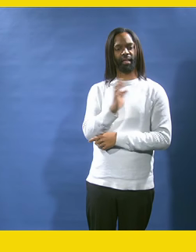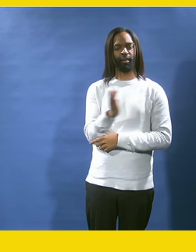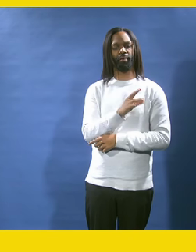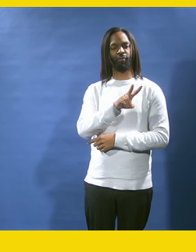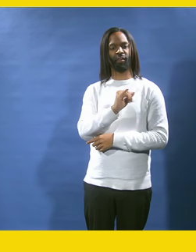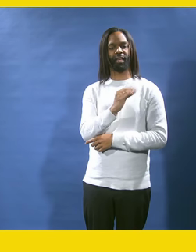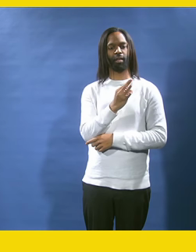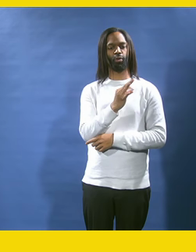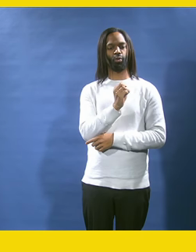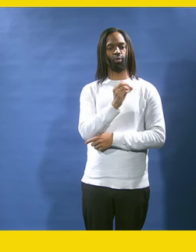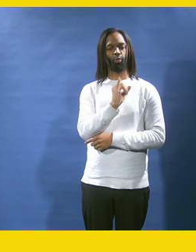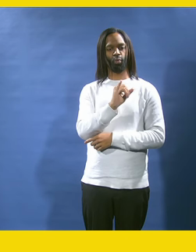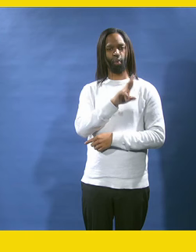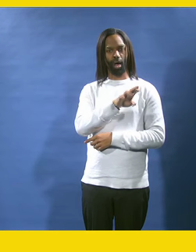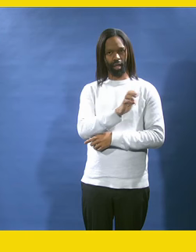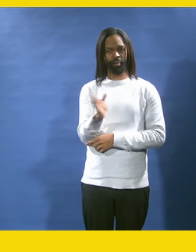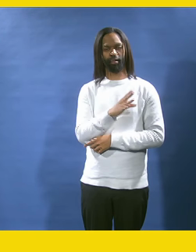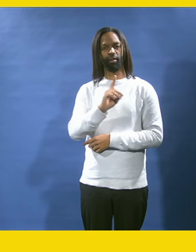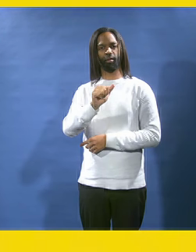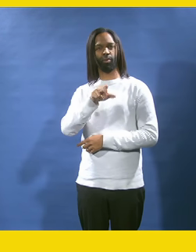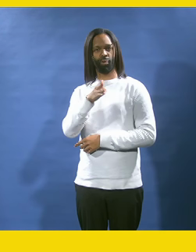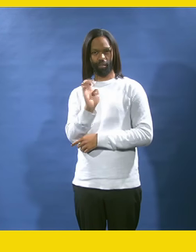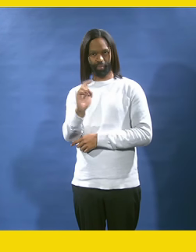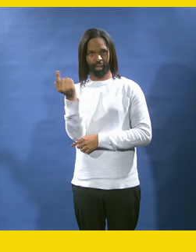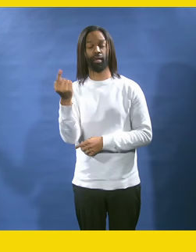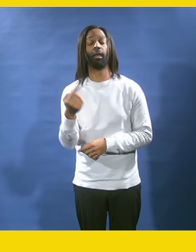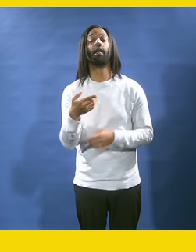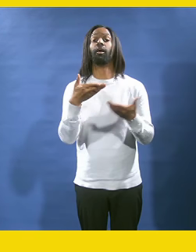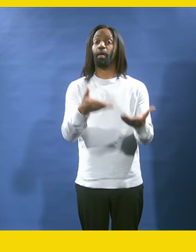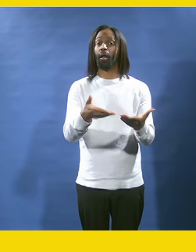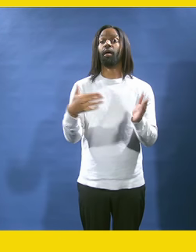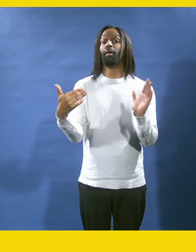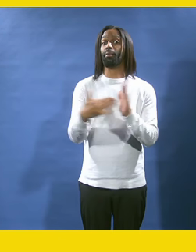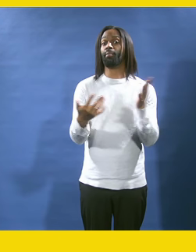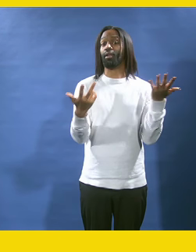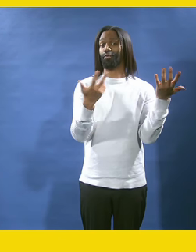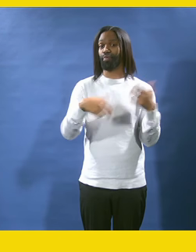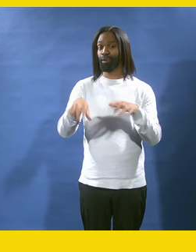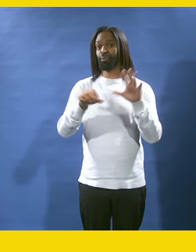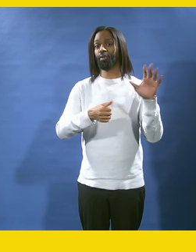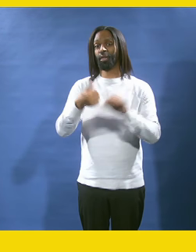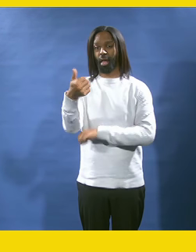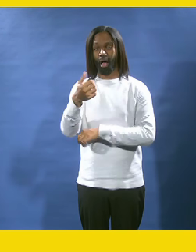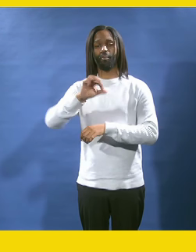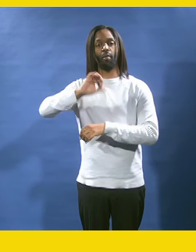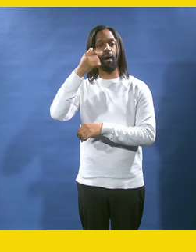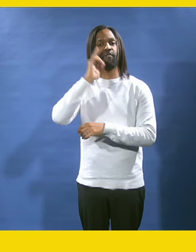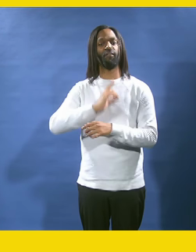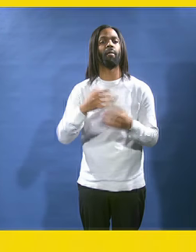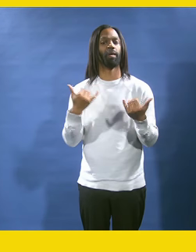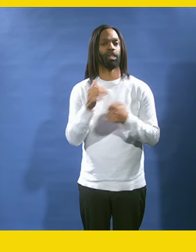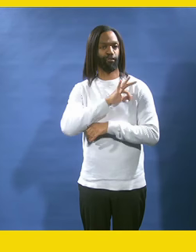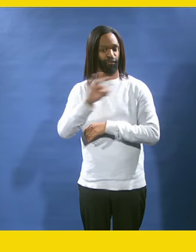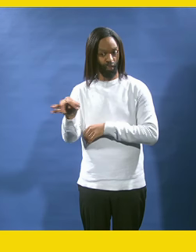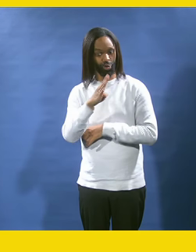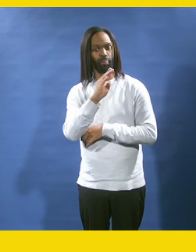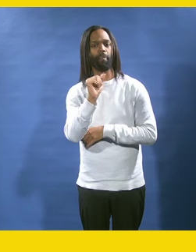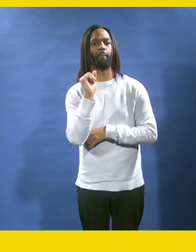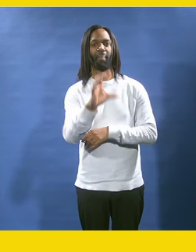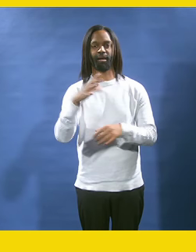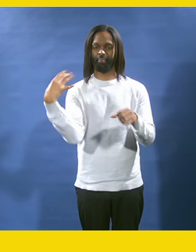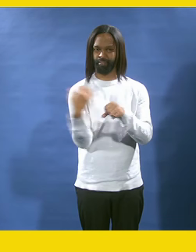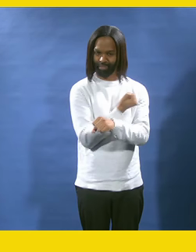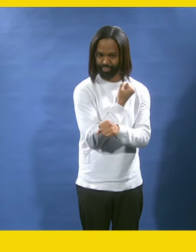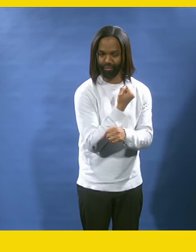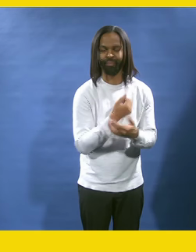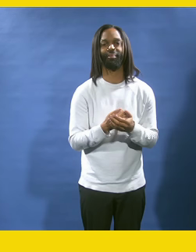la première femme à obtenir son baccalauréat en France en 1861. Et aujourd'hui, c'est sous son regard